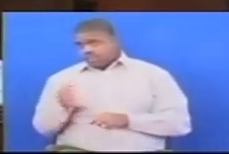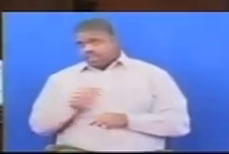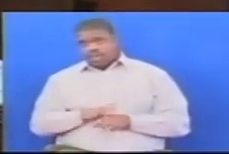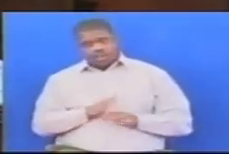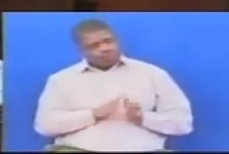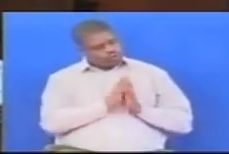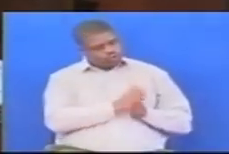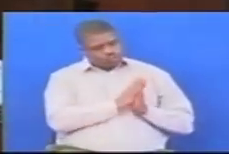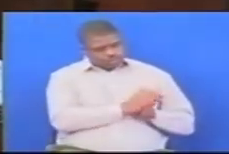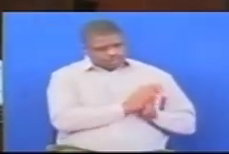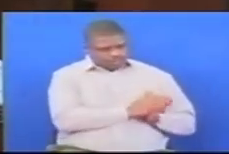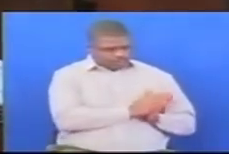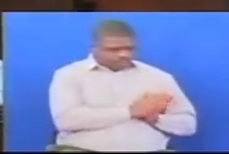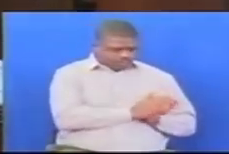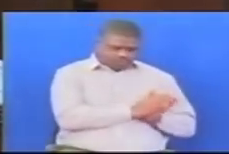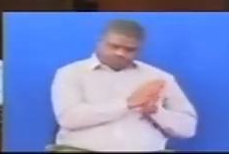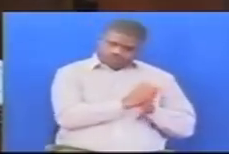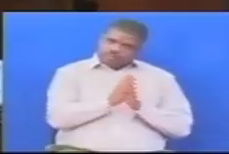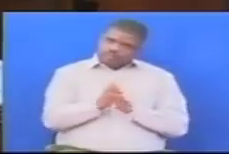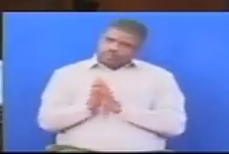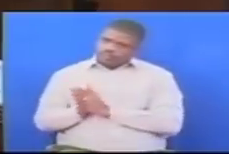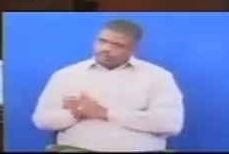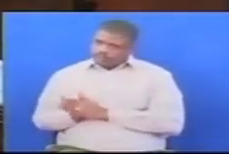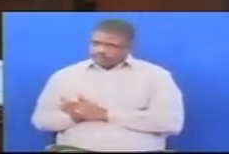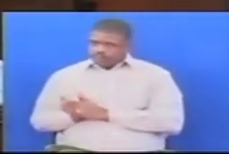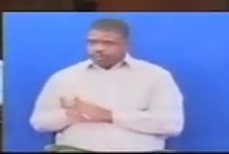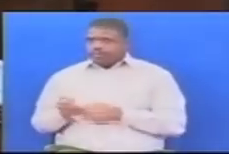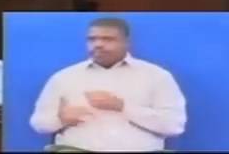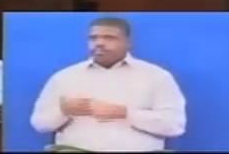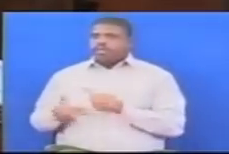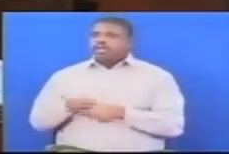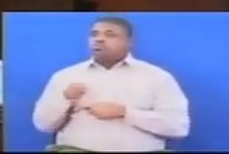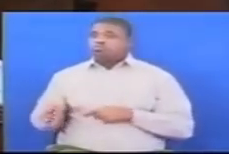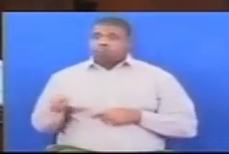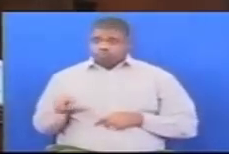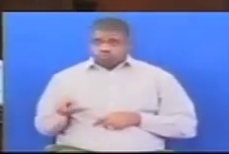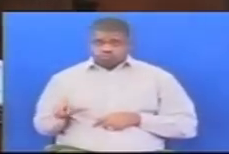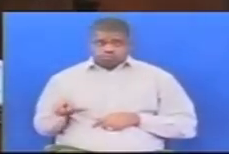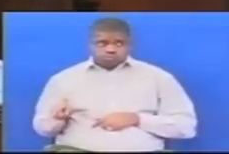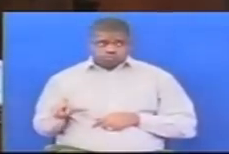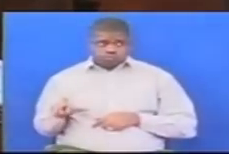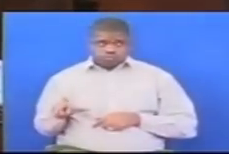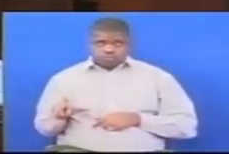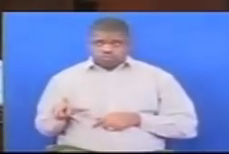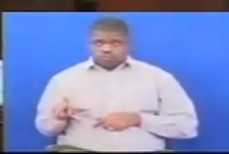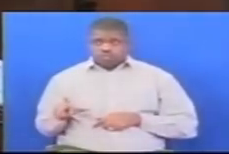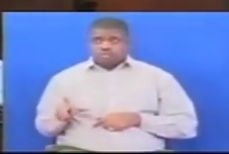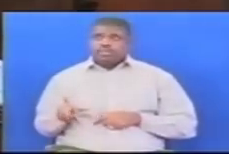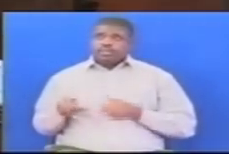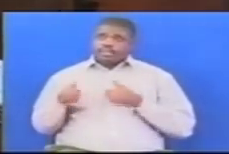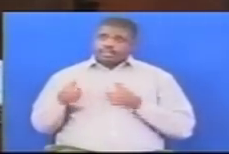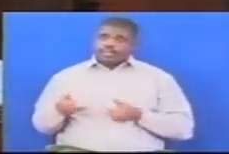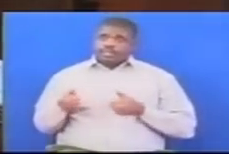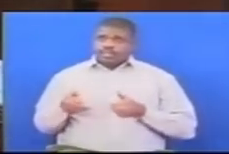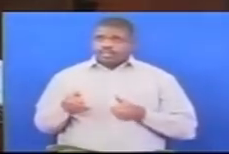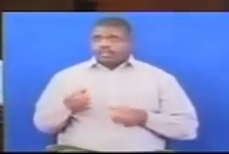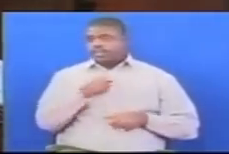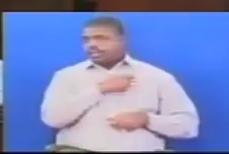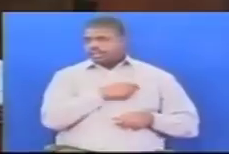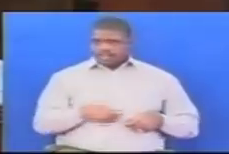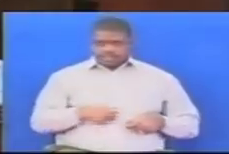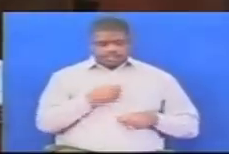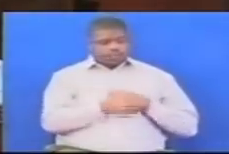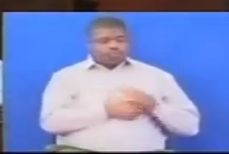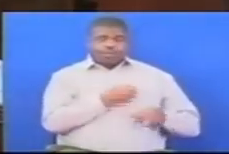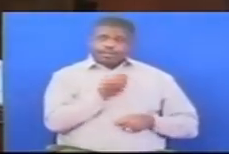ni sana sana sana sana. Mradi huu naomba, kwa sababu ni ahadi ya mheshimiwa rais wa awamu ya